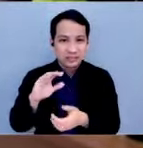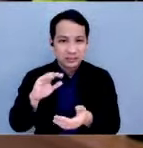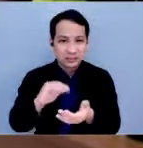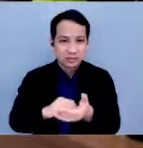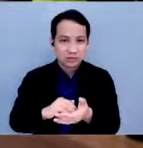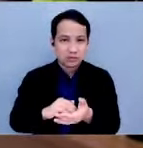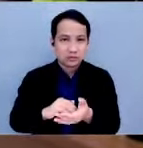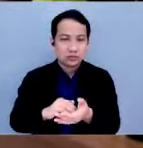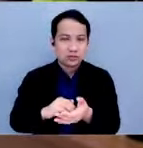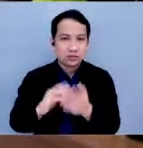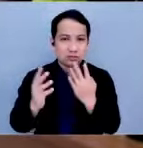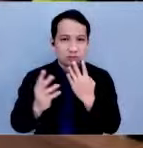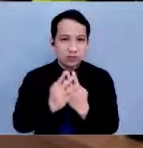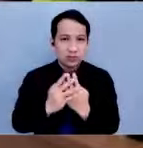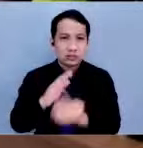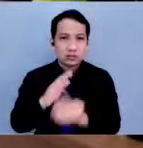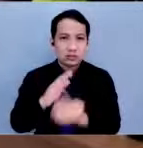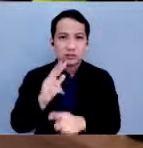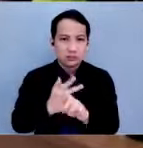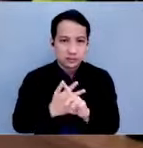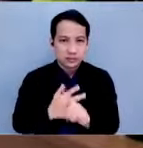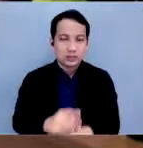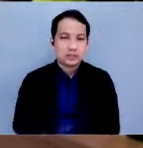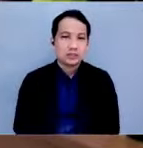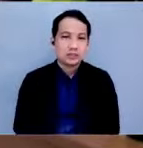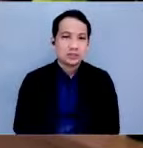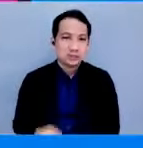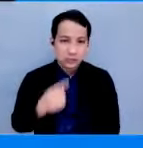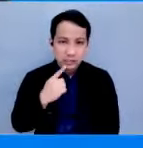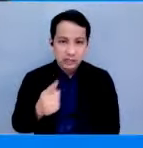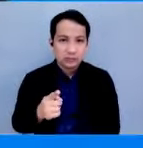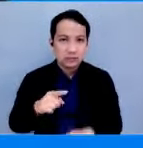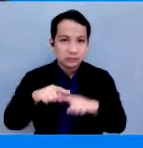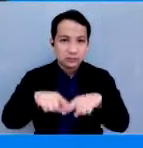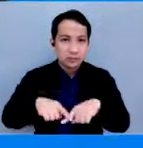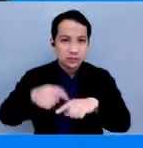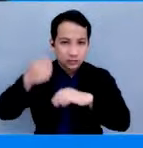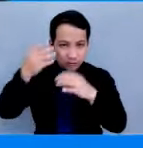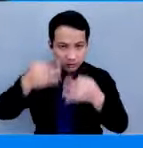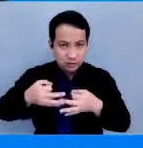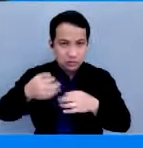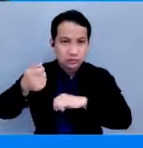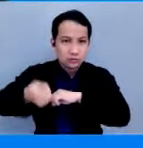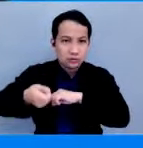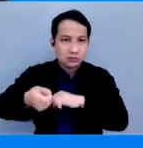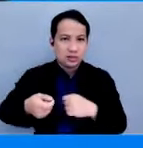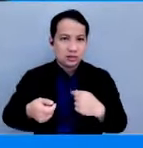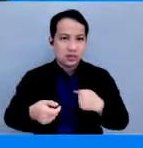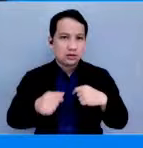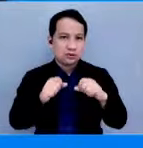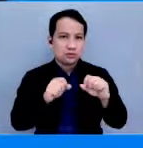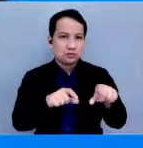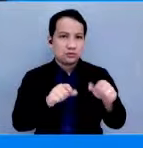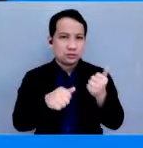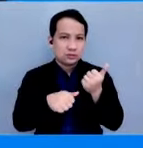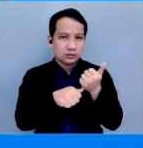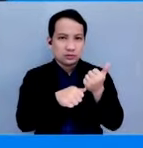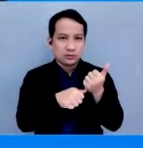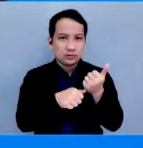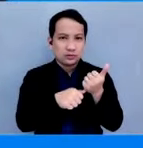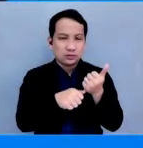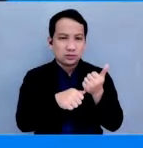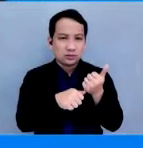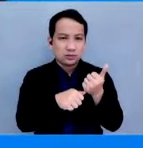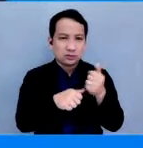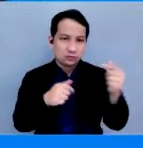pagkakulong ng hanggang 3 buwan ayon sa hatol ng hukuman. Attorney, isa akong sales assistant. Kapag hindi nakukuha ang target quota